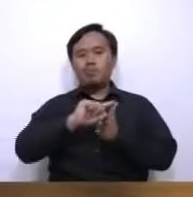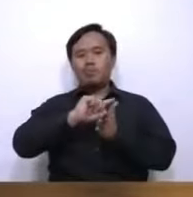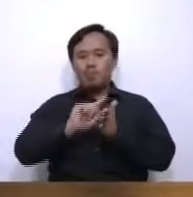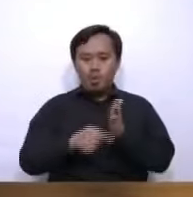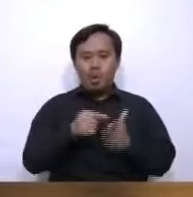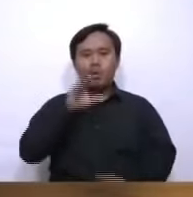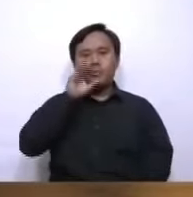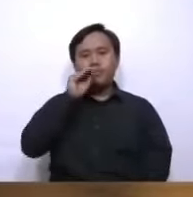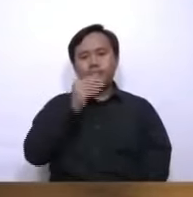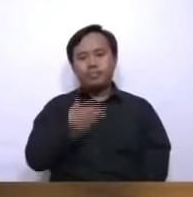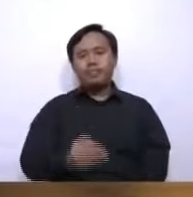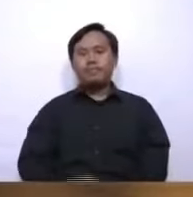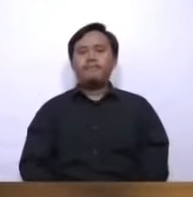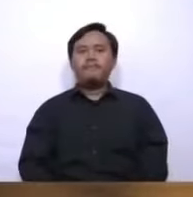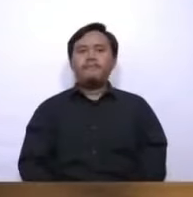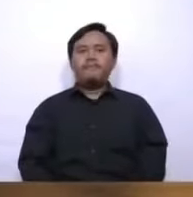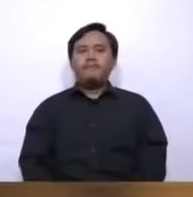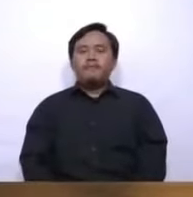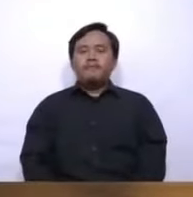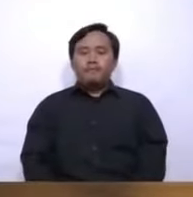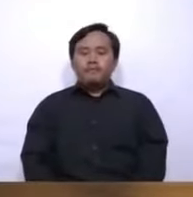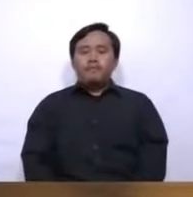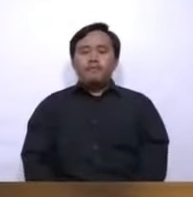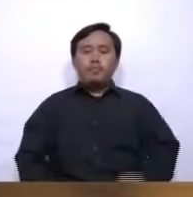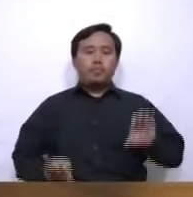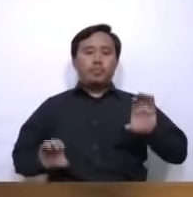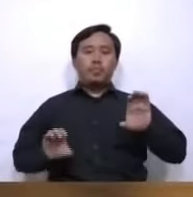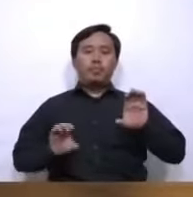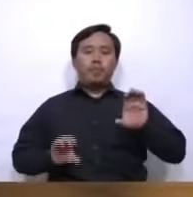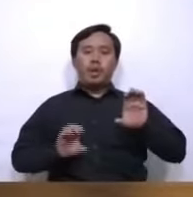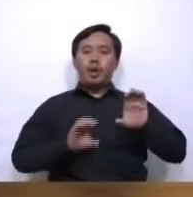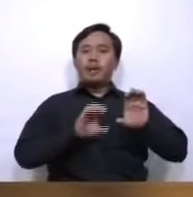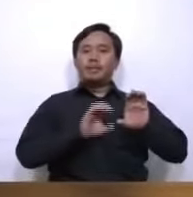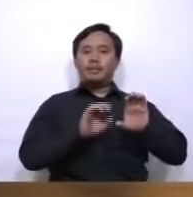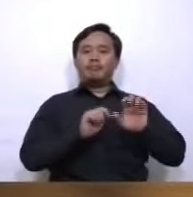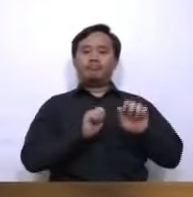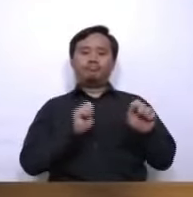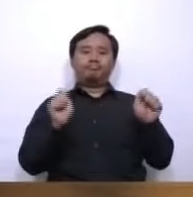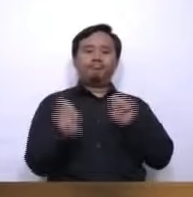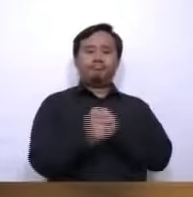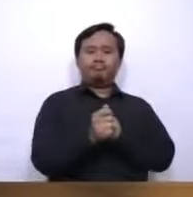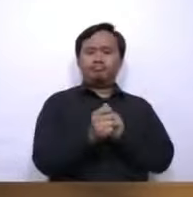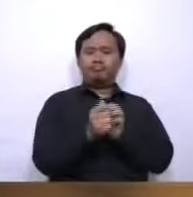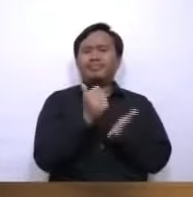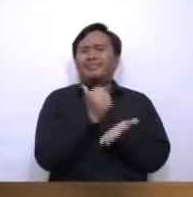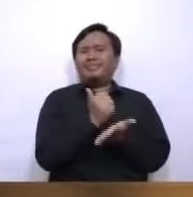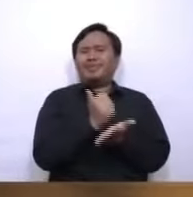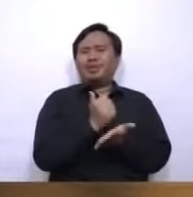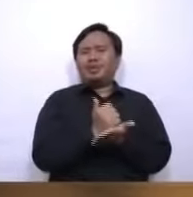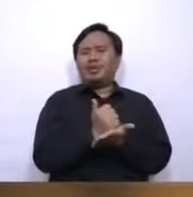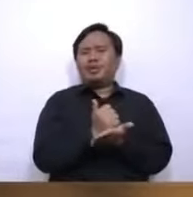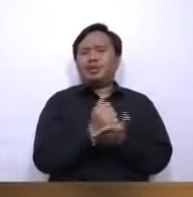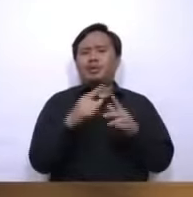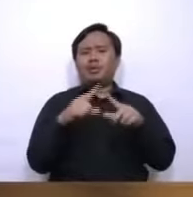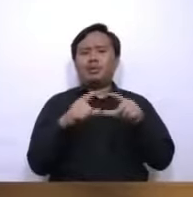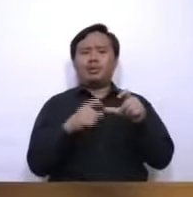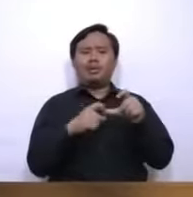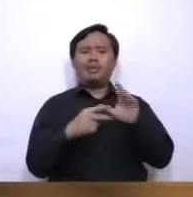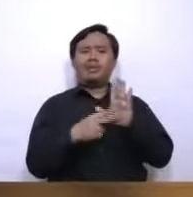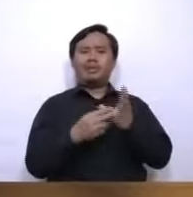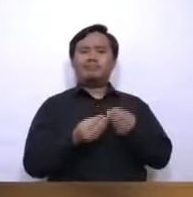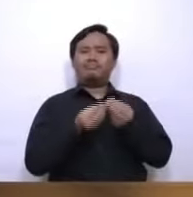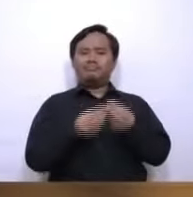saat berbicara. Reformasi birokrasi sesungguhnya adalah mengembalikan fundament ASN